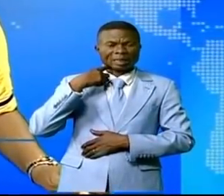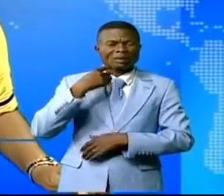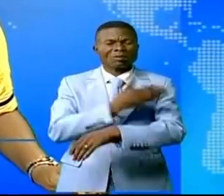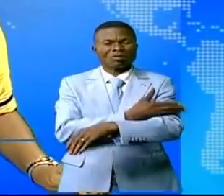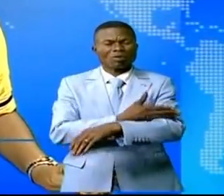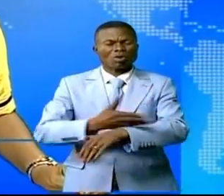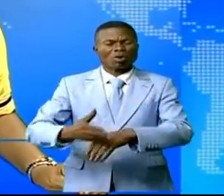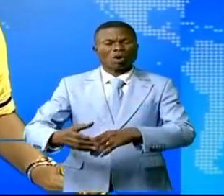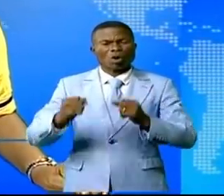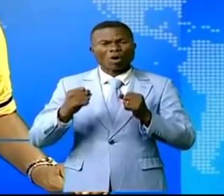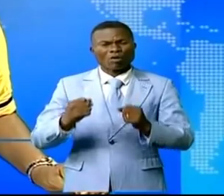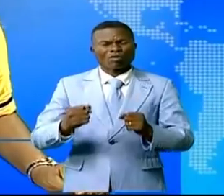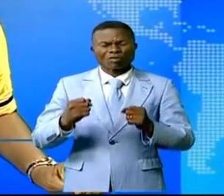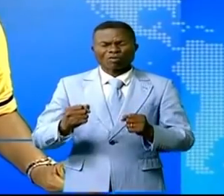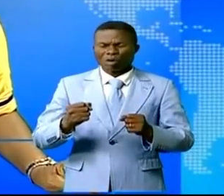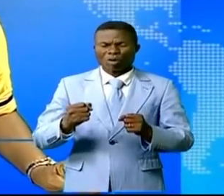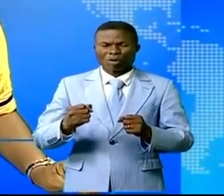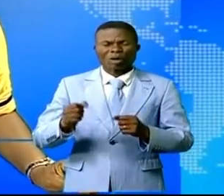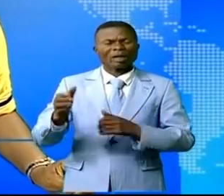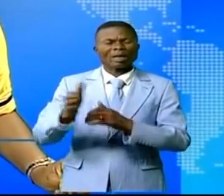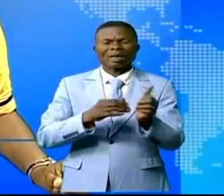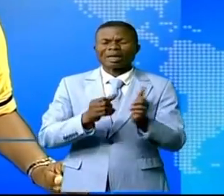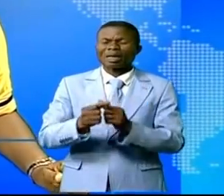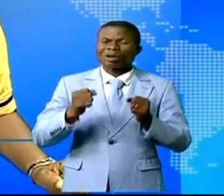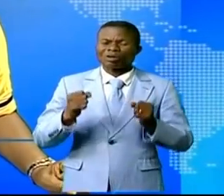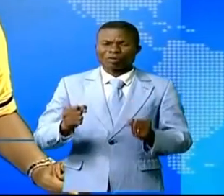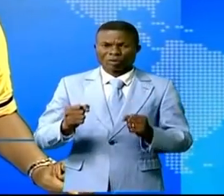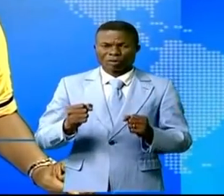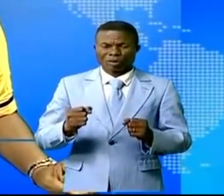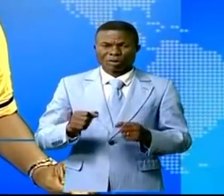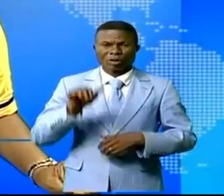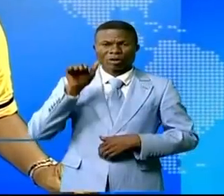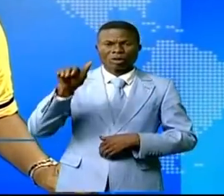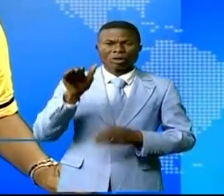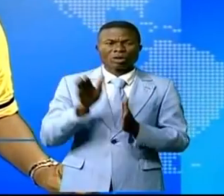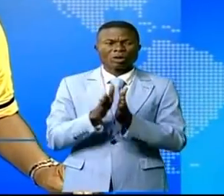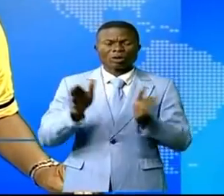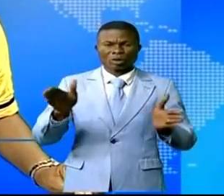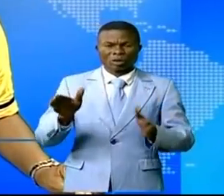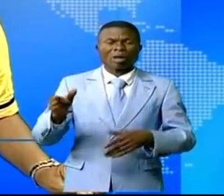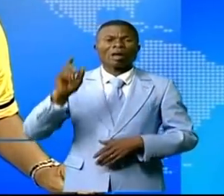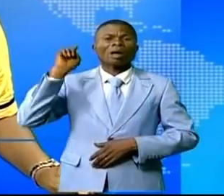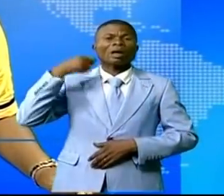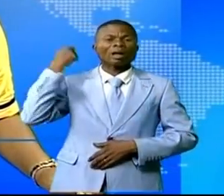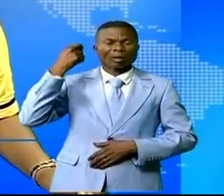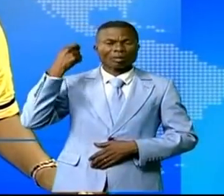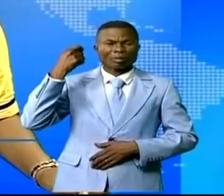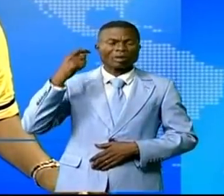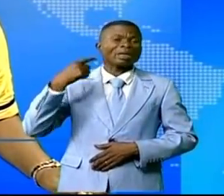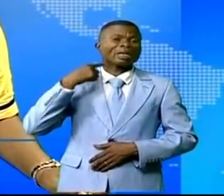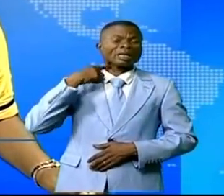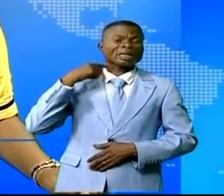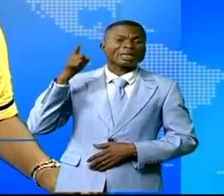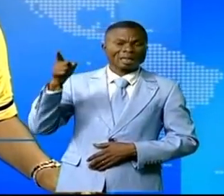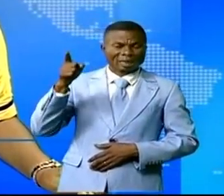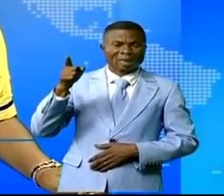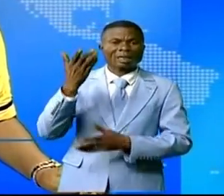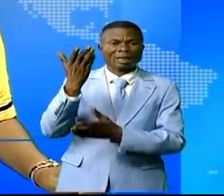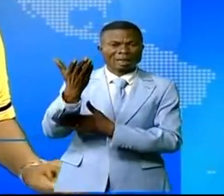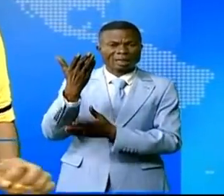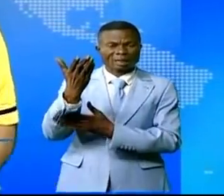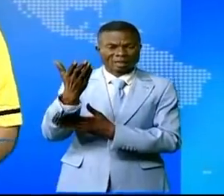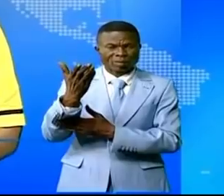de délabrement très avancé. Le directeur de la prison de cette province tire une